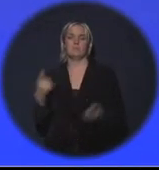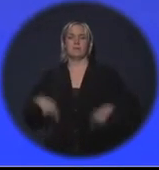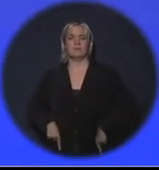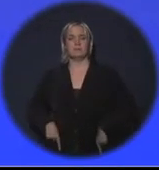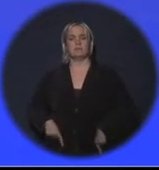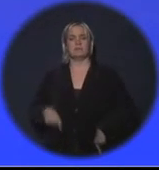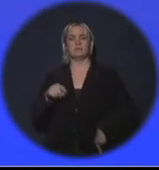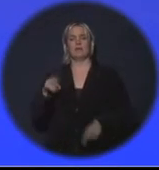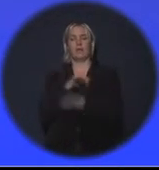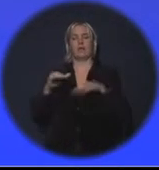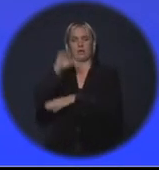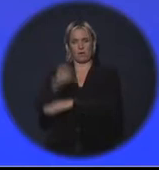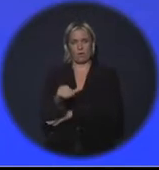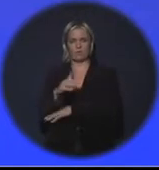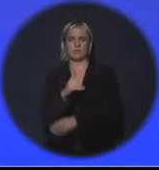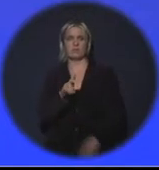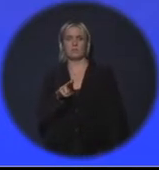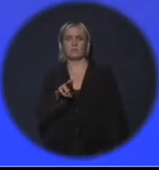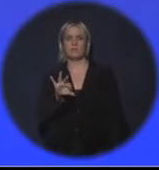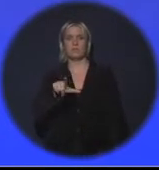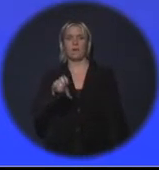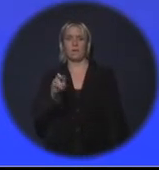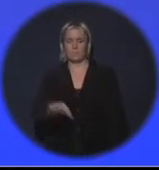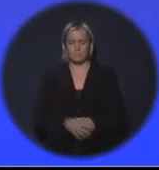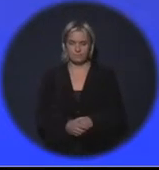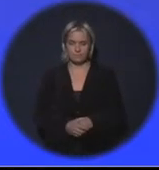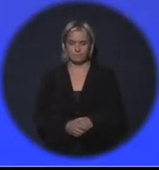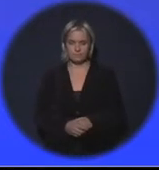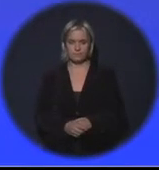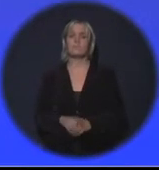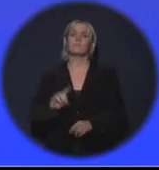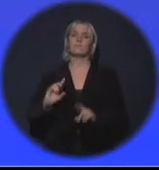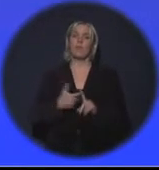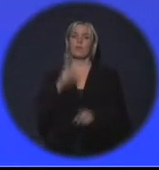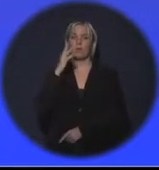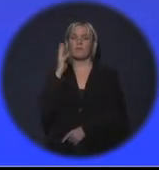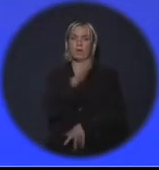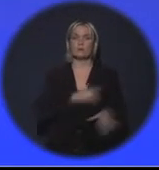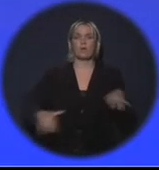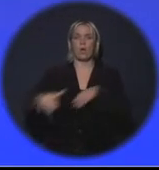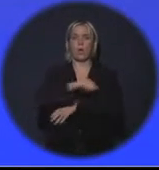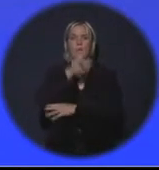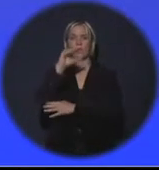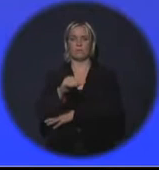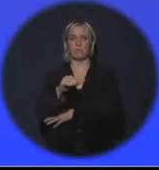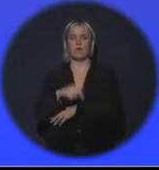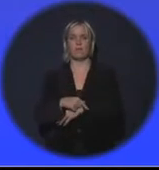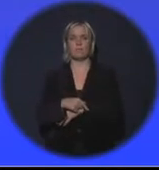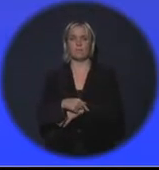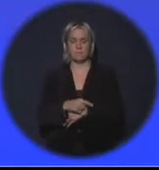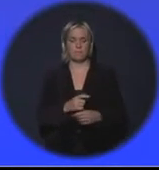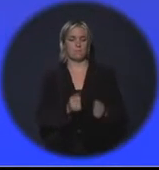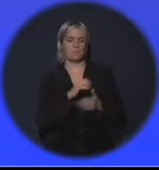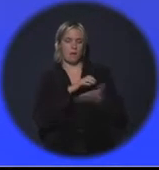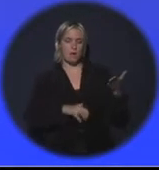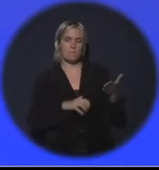que vous me remettez au cœur de la deuxième conférence environnementale et que je reçois au nom du gouvernement après